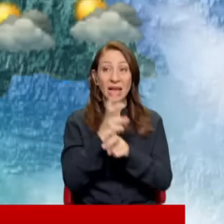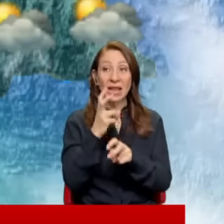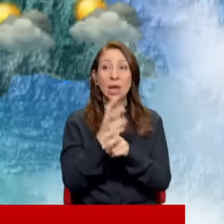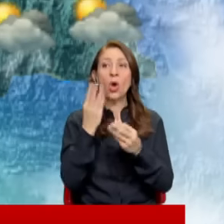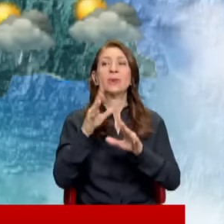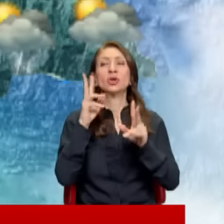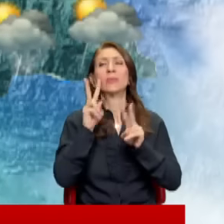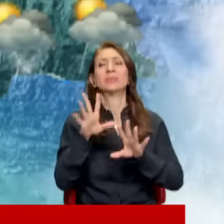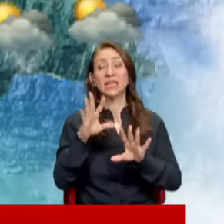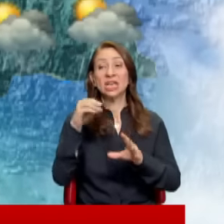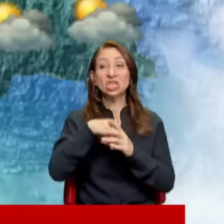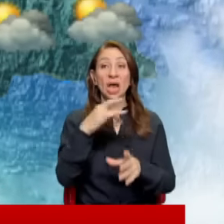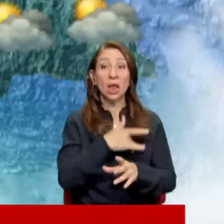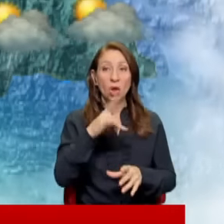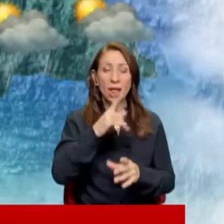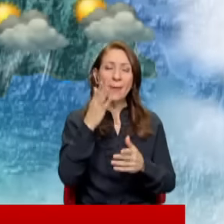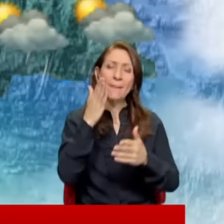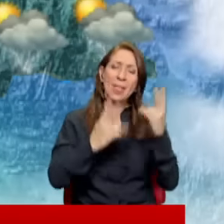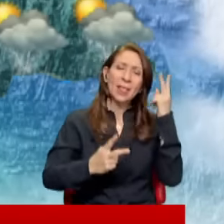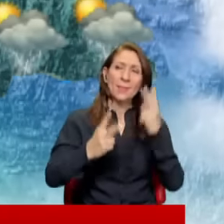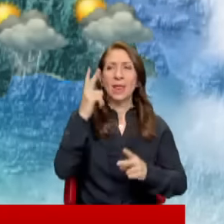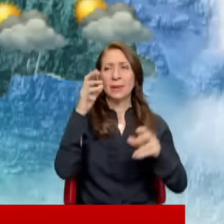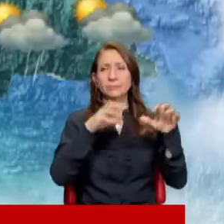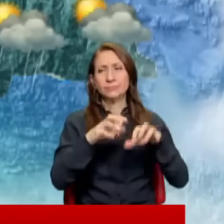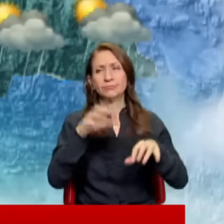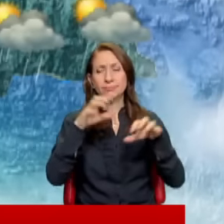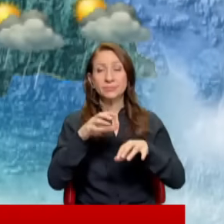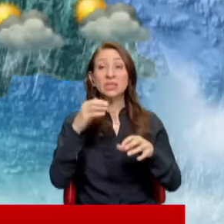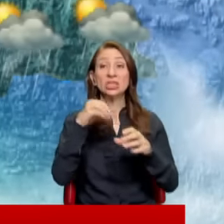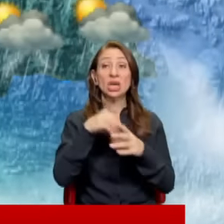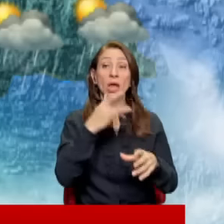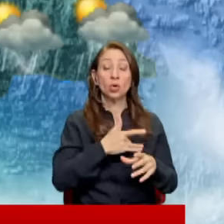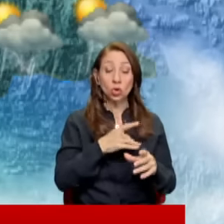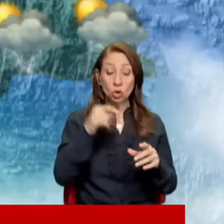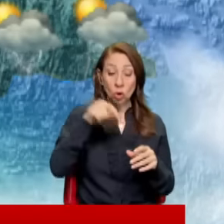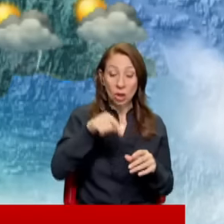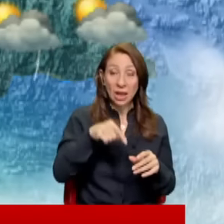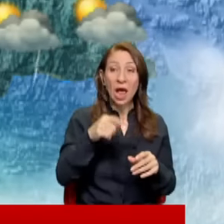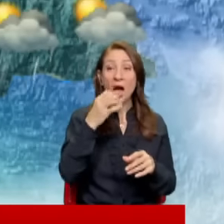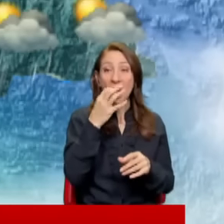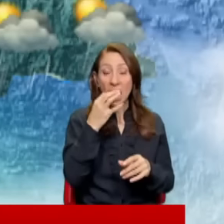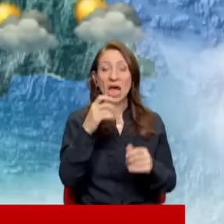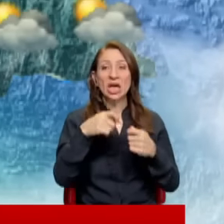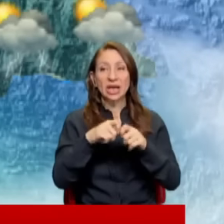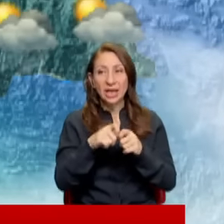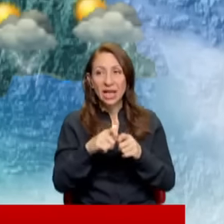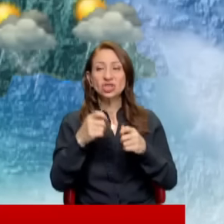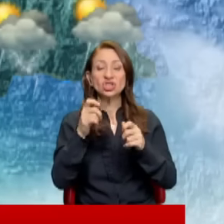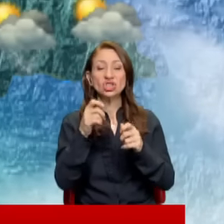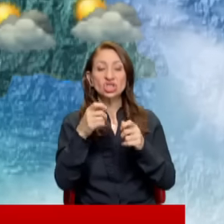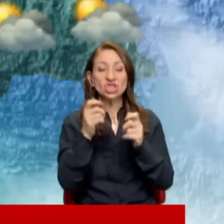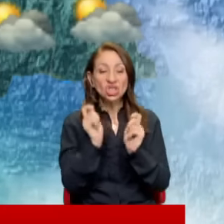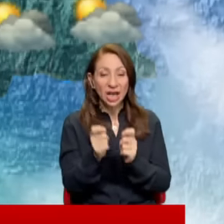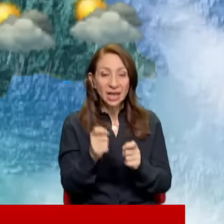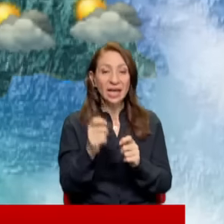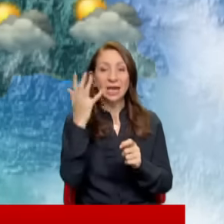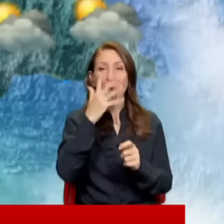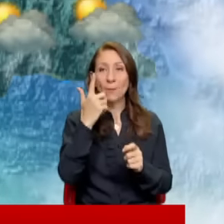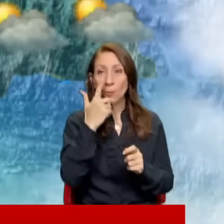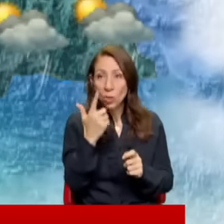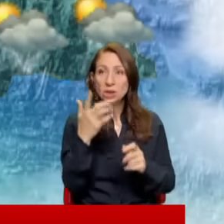görülmese de İç Anadolu'da aralıklı sağanak geçişleri bekleniyor İç Anadolu'nun güneyi ile birlikte Ankara Kırıkkale Çankırı ve Karabük'te hava